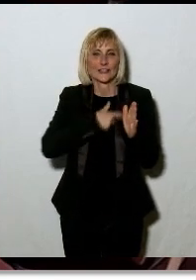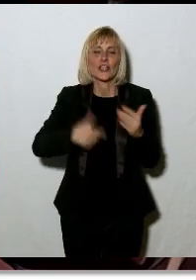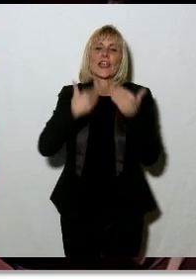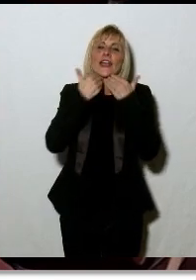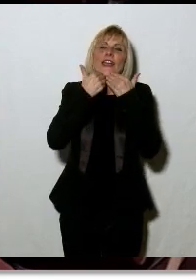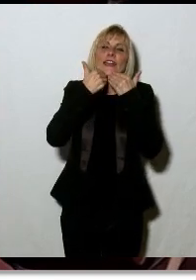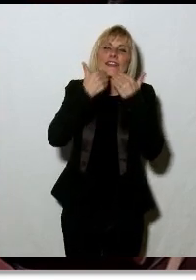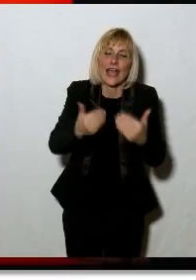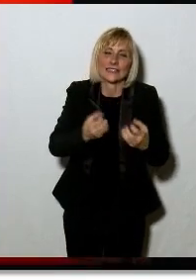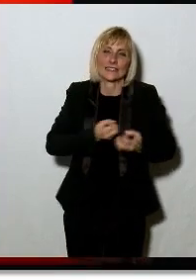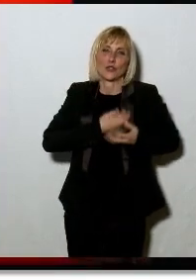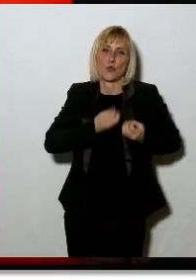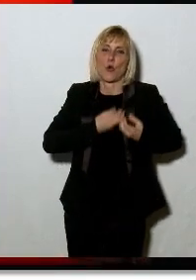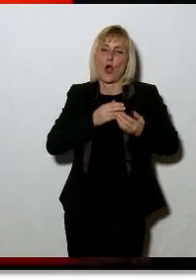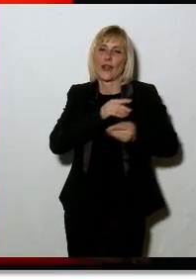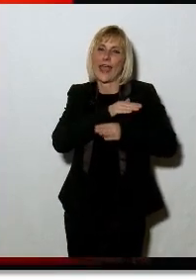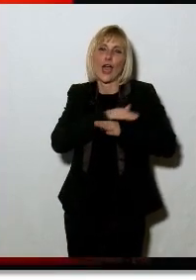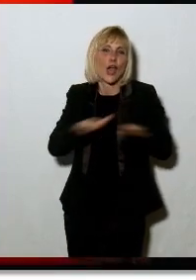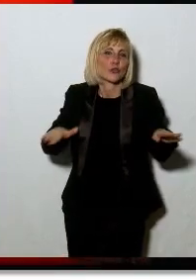Grazie di cuore a tutti